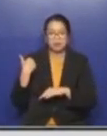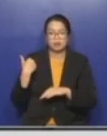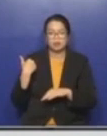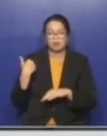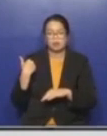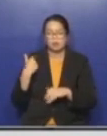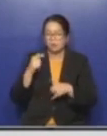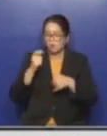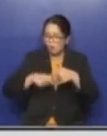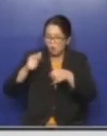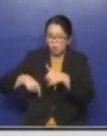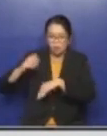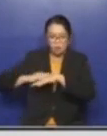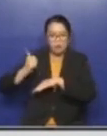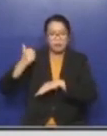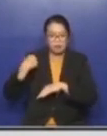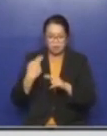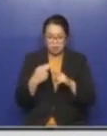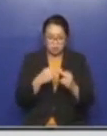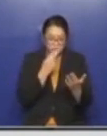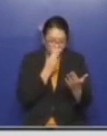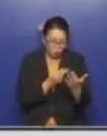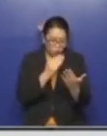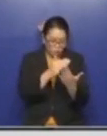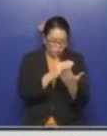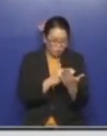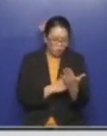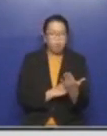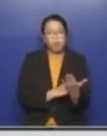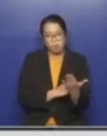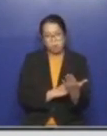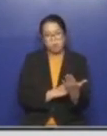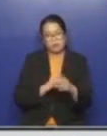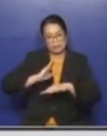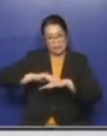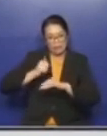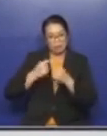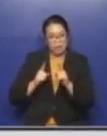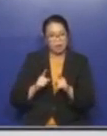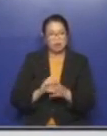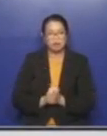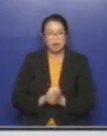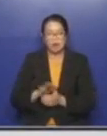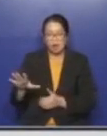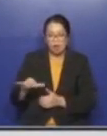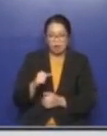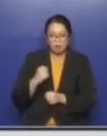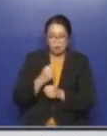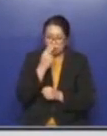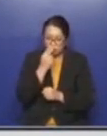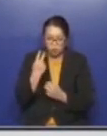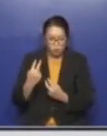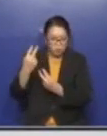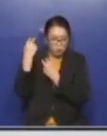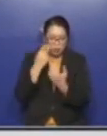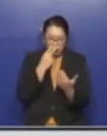เก่งคนง่ายผมได้เห็นรายชื่อหลายคนนั่งอย่างนี้ต้องยอมรับเพียงแต่ว่าต้องมาทบทวนเพราะของ